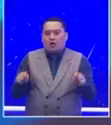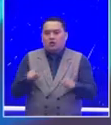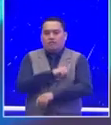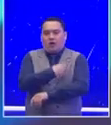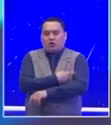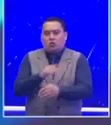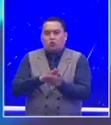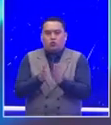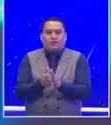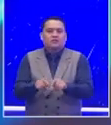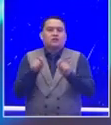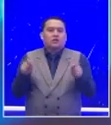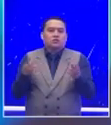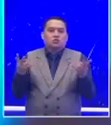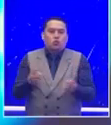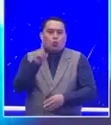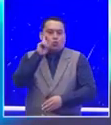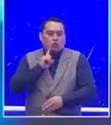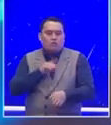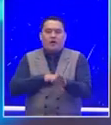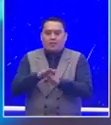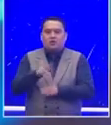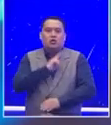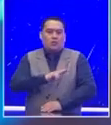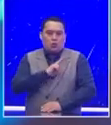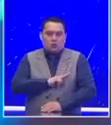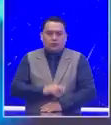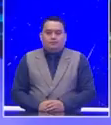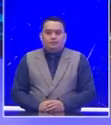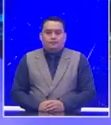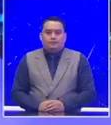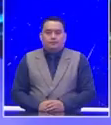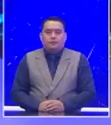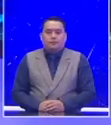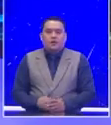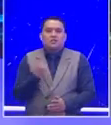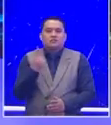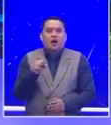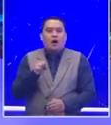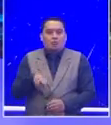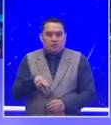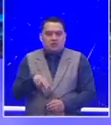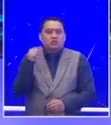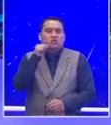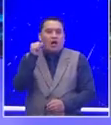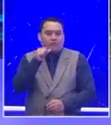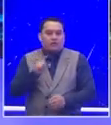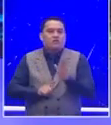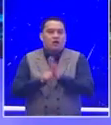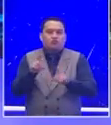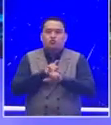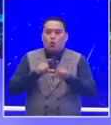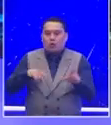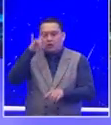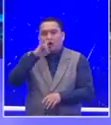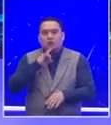врачей все условия, чтобы они могли комфортно выполнять свою работу. С 1 апреля, то есть уже завтра, в школах